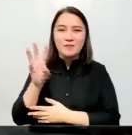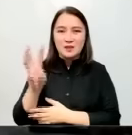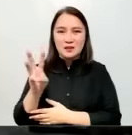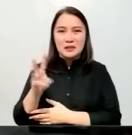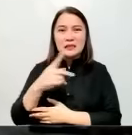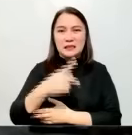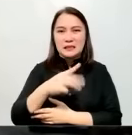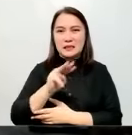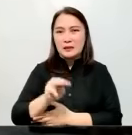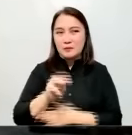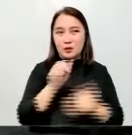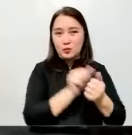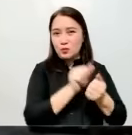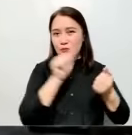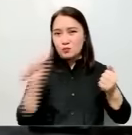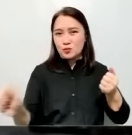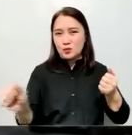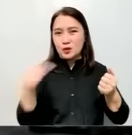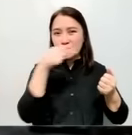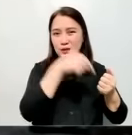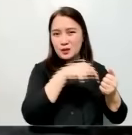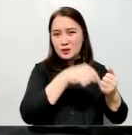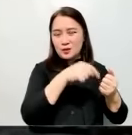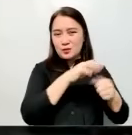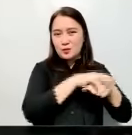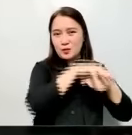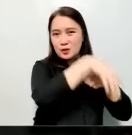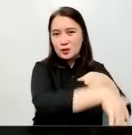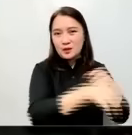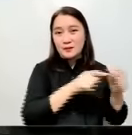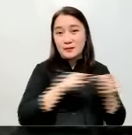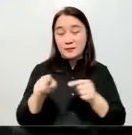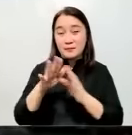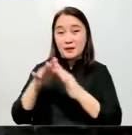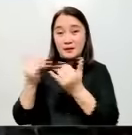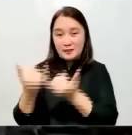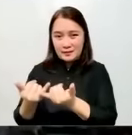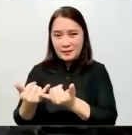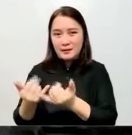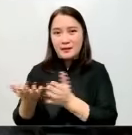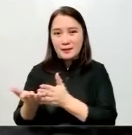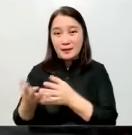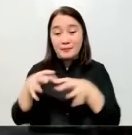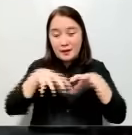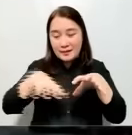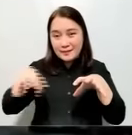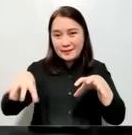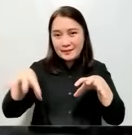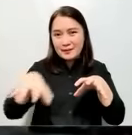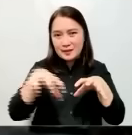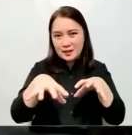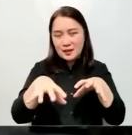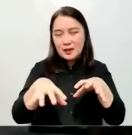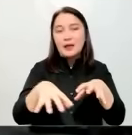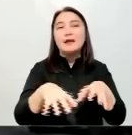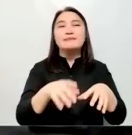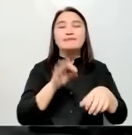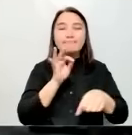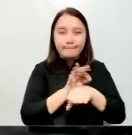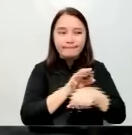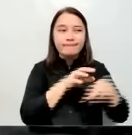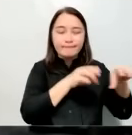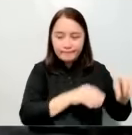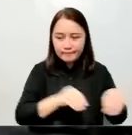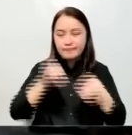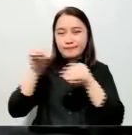layo mula sa ground zero itong mga residente ng Barangay Masara, maging yung mga kalapit barangay na pinuwersa na munang umalis para na rin sa kaligtasan